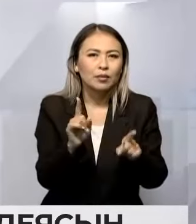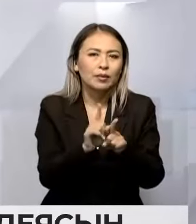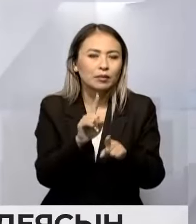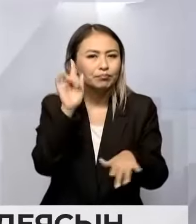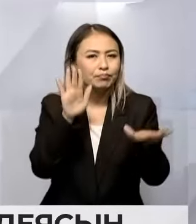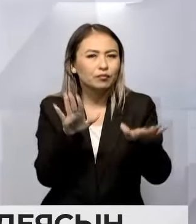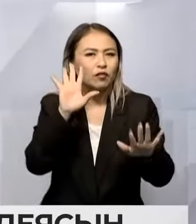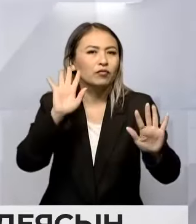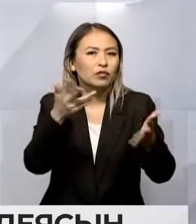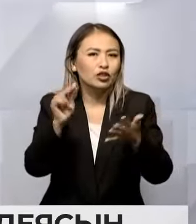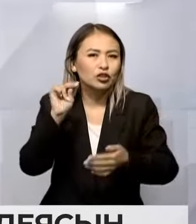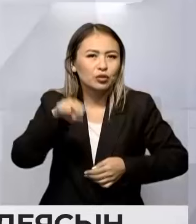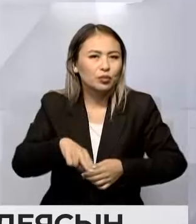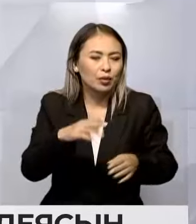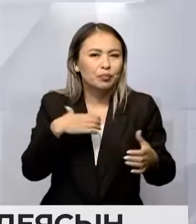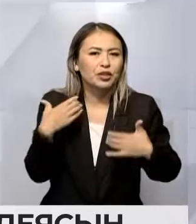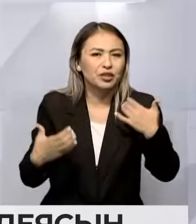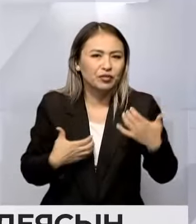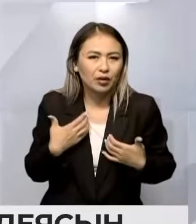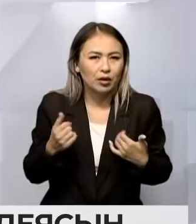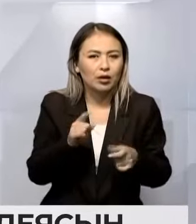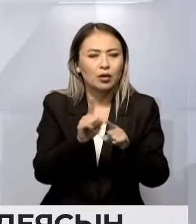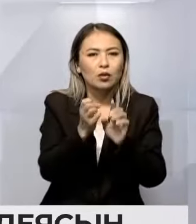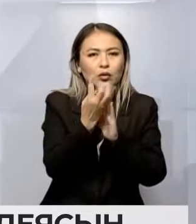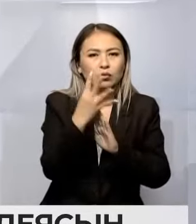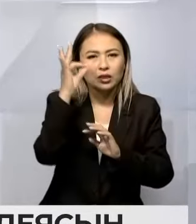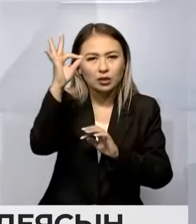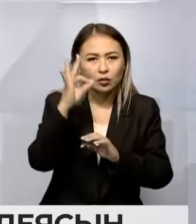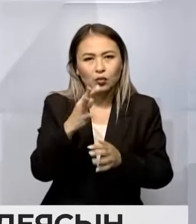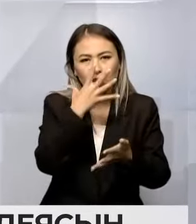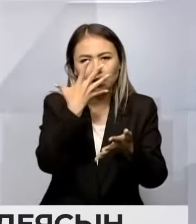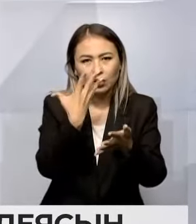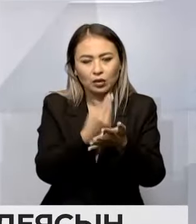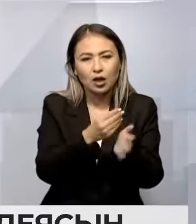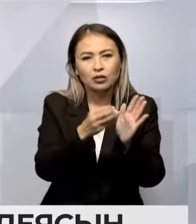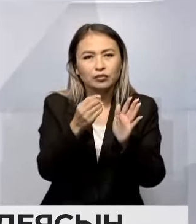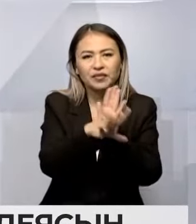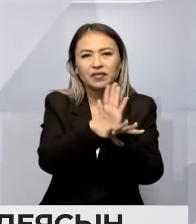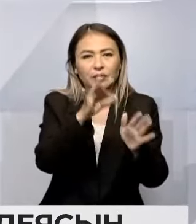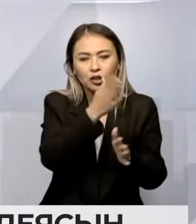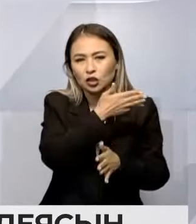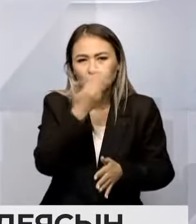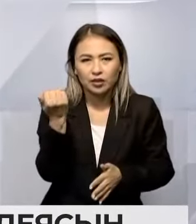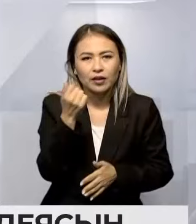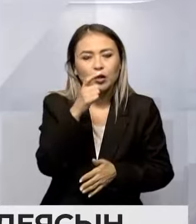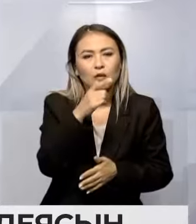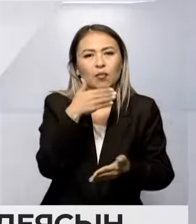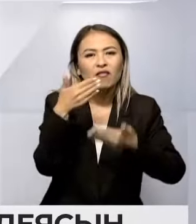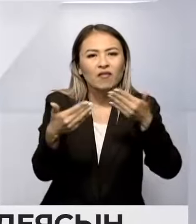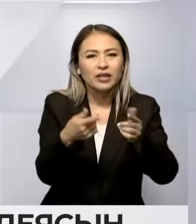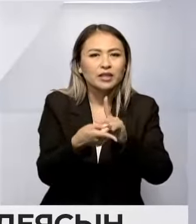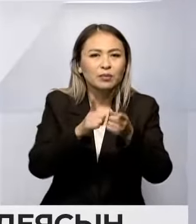ықтимал апаттар мен экологияға алаңдайды екен. Ал респонденттердің 14% өз таңдауы әлі жасаған жоқ. Сондай ақ референдум